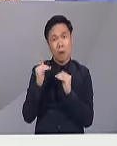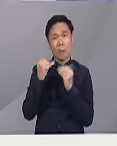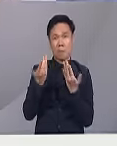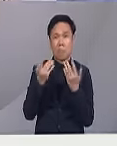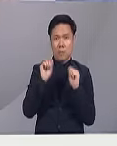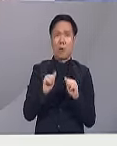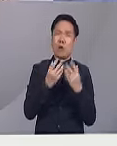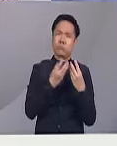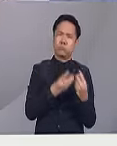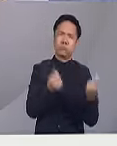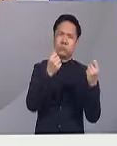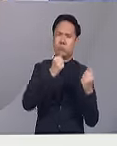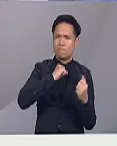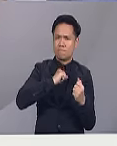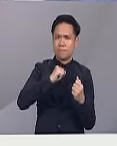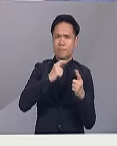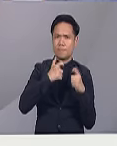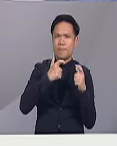selesaikan dengan segera.